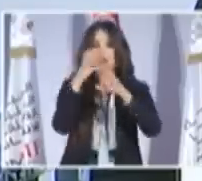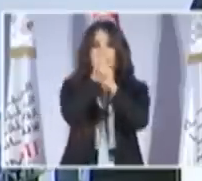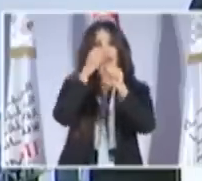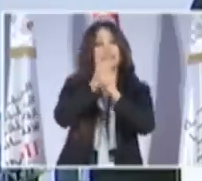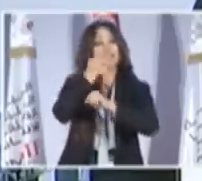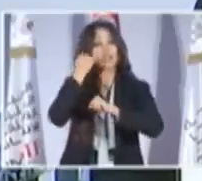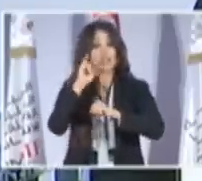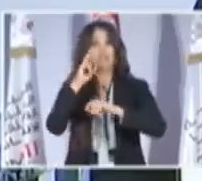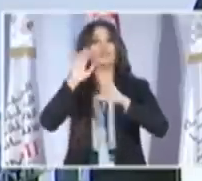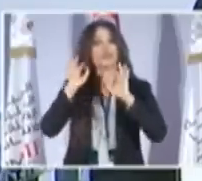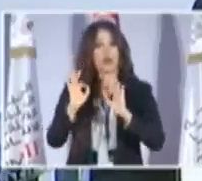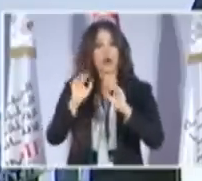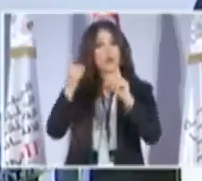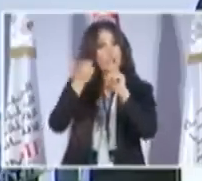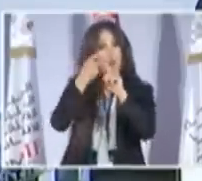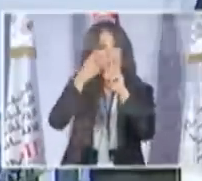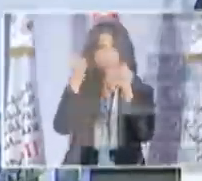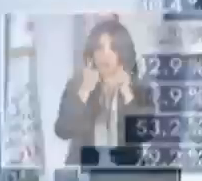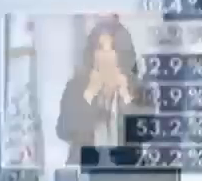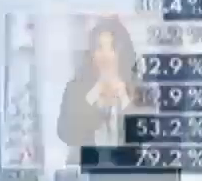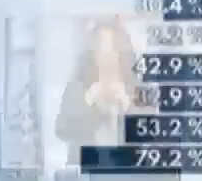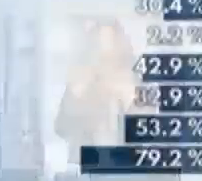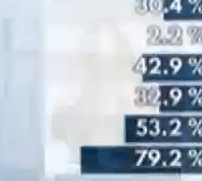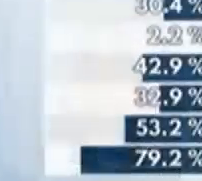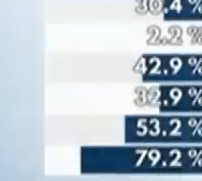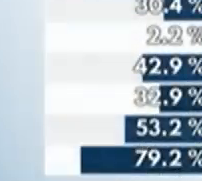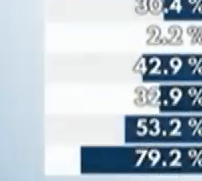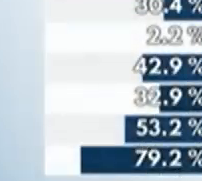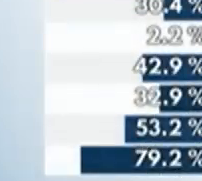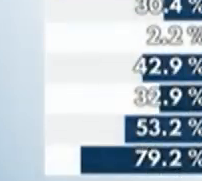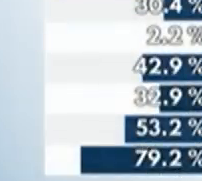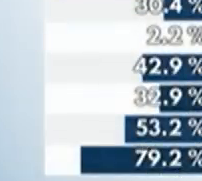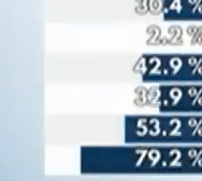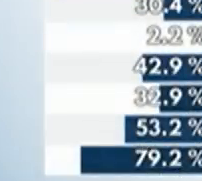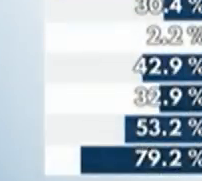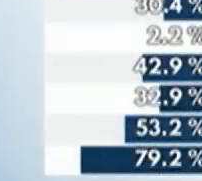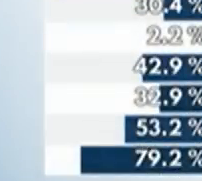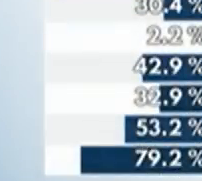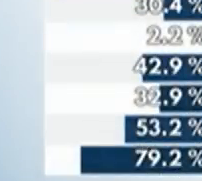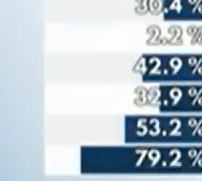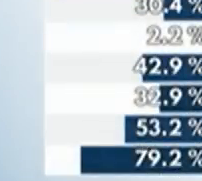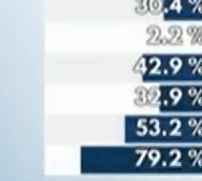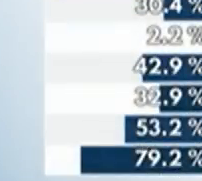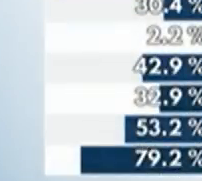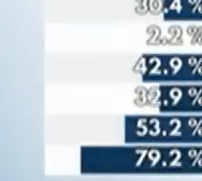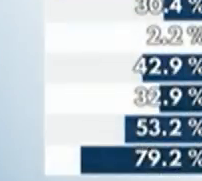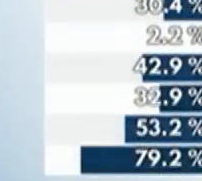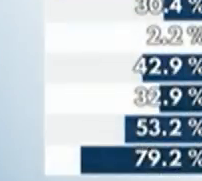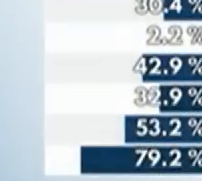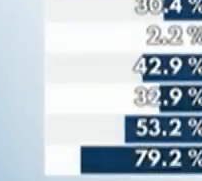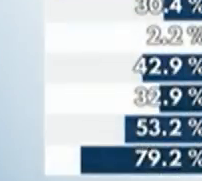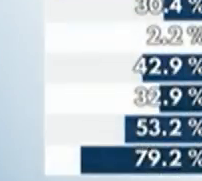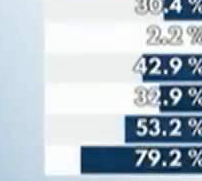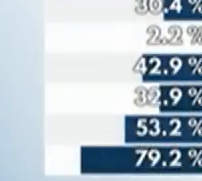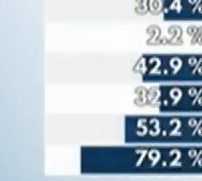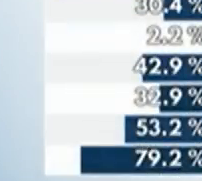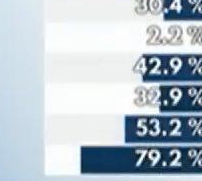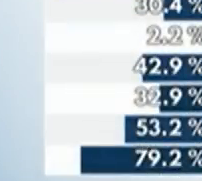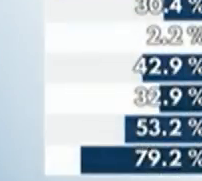شرط اول ثبتت المخالفات شوط ثاني ان تكون قد اثرت بصوره